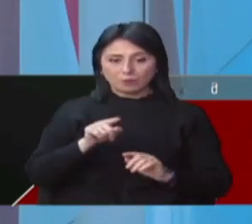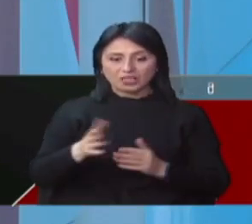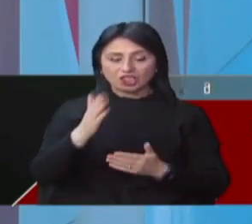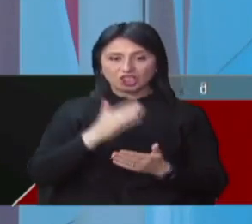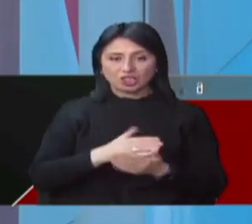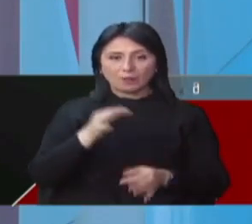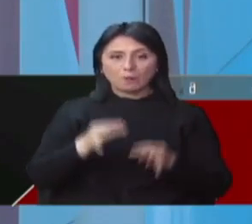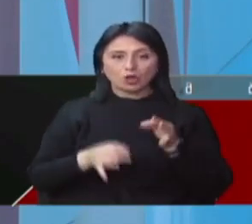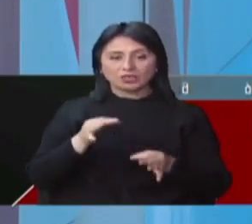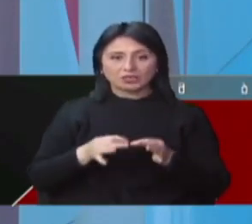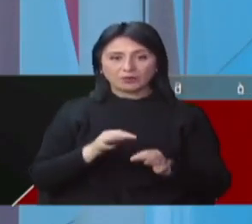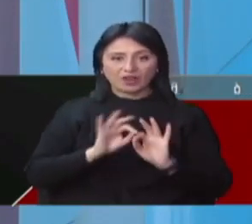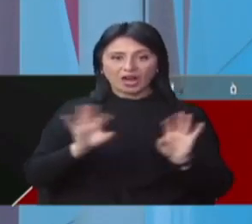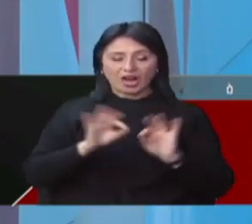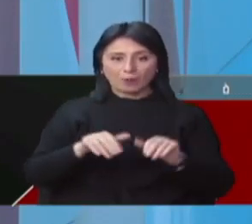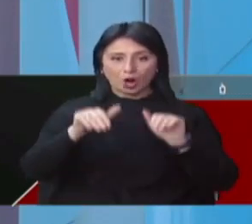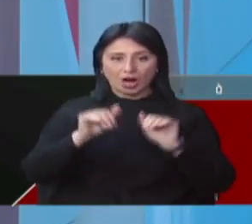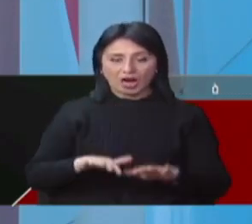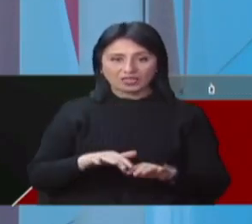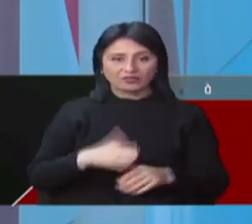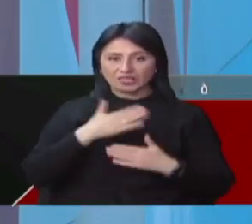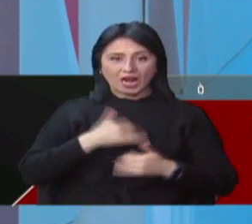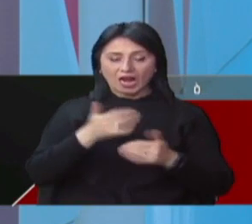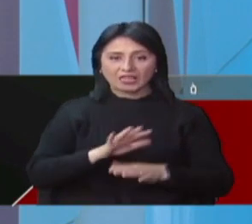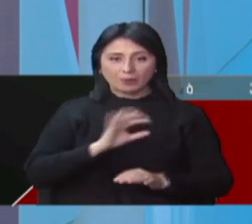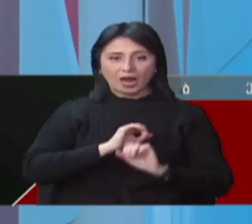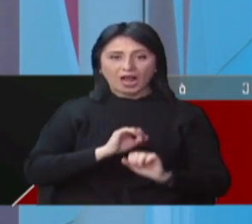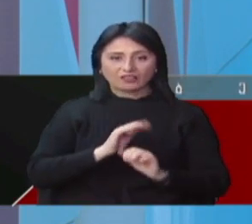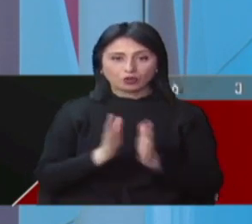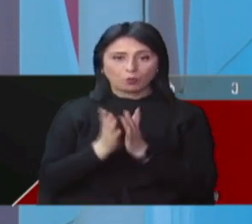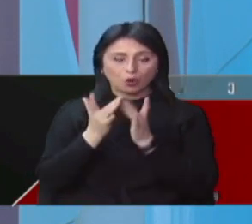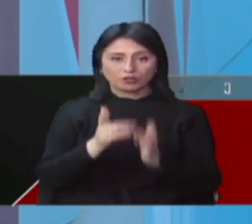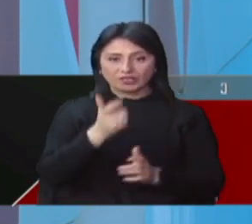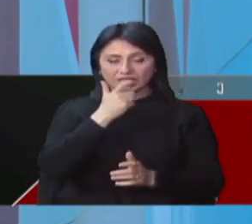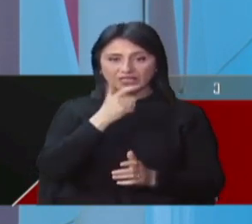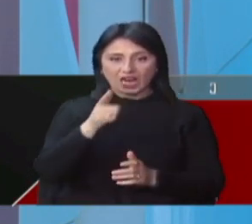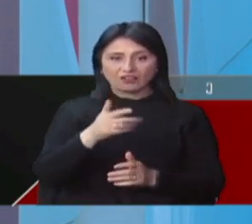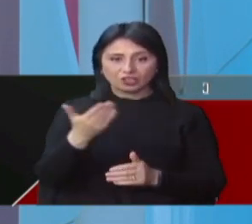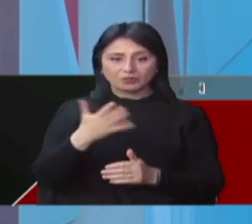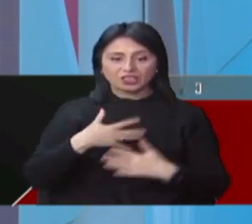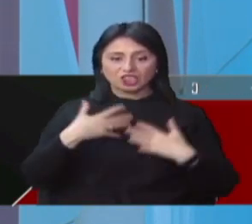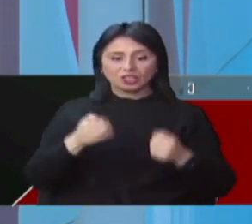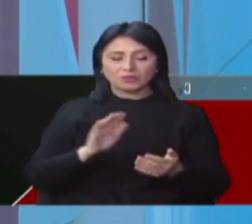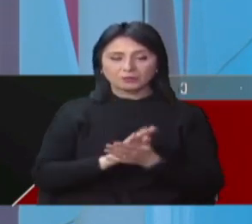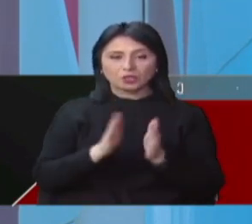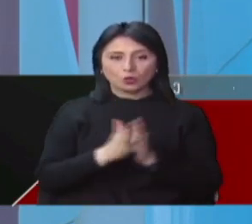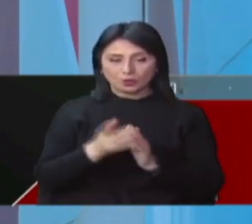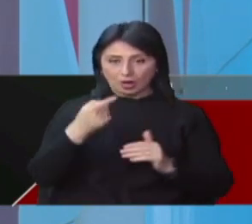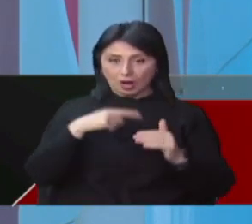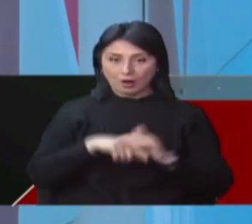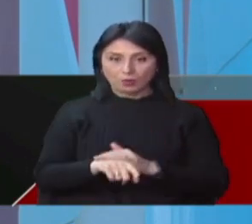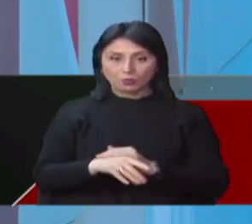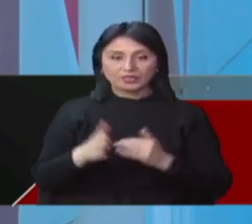შემდეგ რაც მოსამართლემ გამოაცხადა გადაწყვეტილება და არ დააკმაყოფილა ადვოკატების მოთხოვნა მიხეილ სააკაშვილისთვის მისი ჯანმრთელობის მდგომარეობიდან